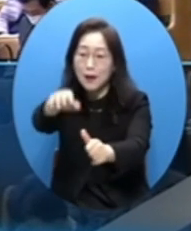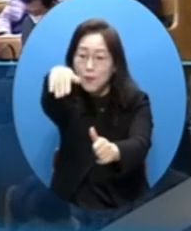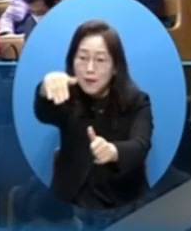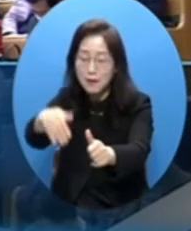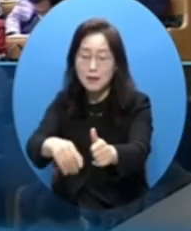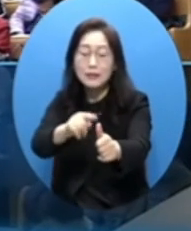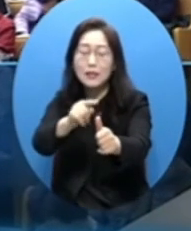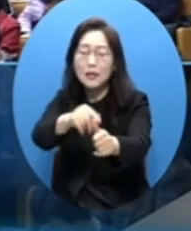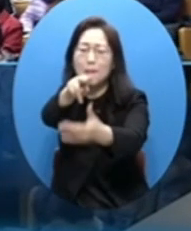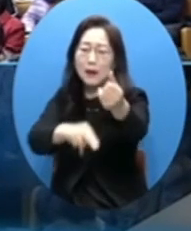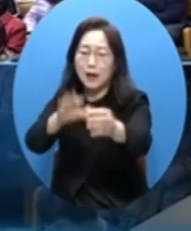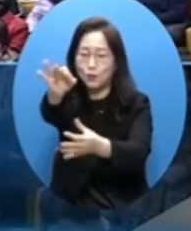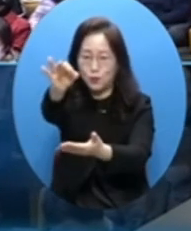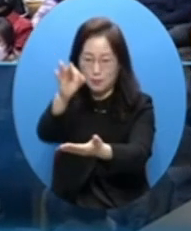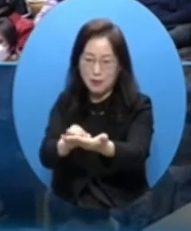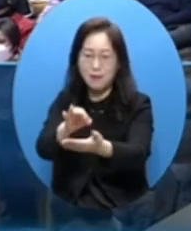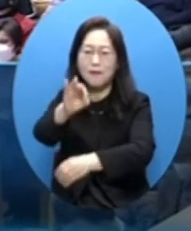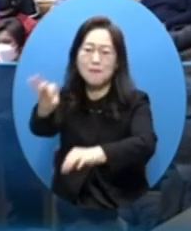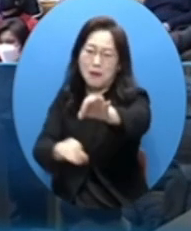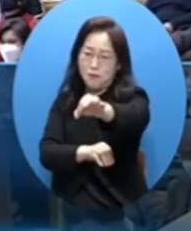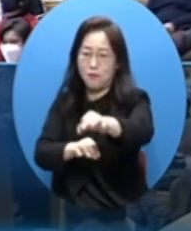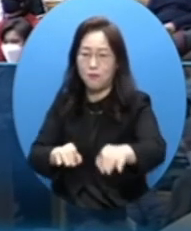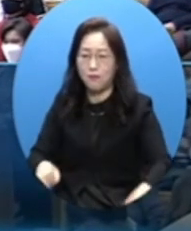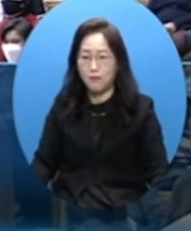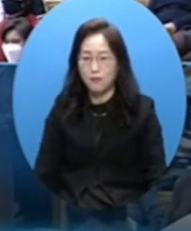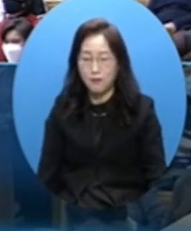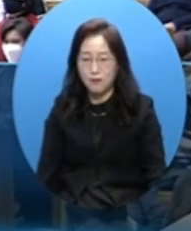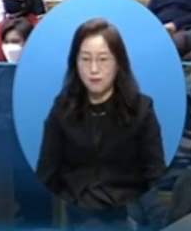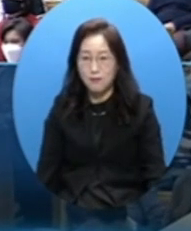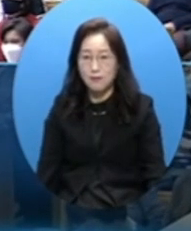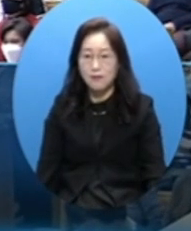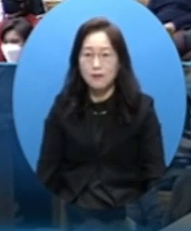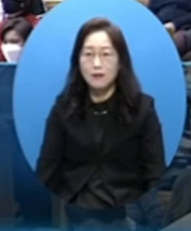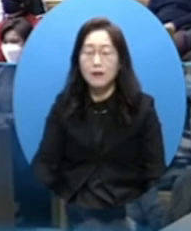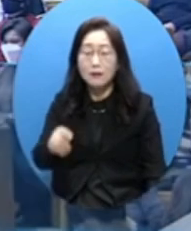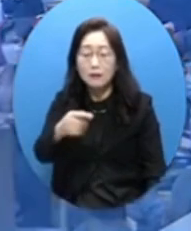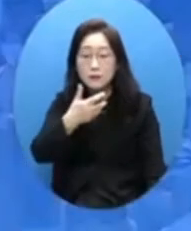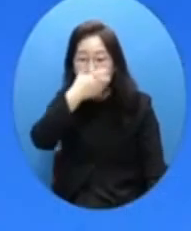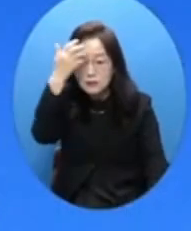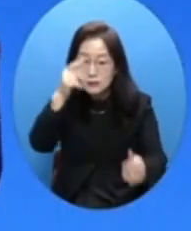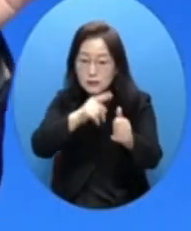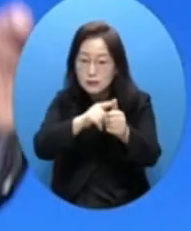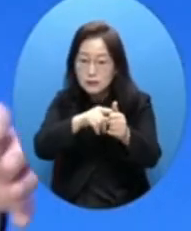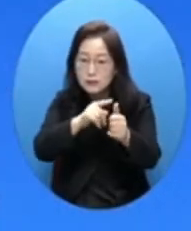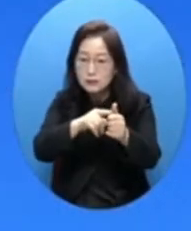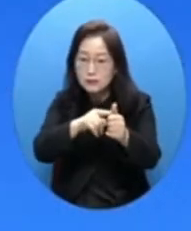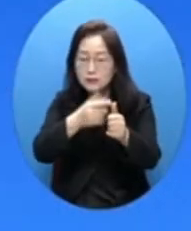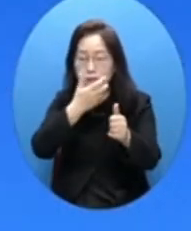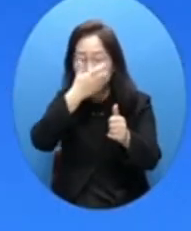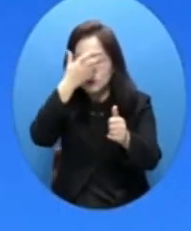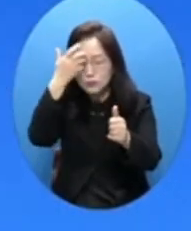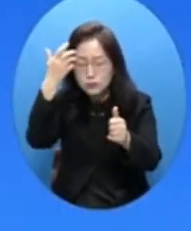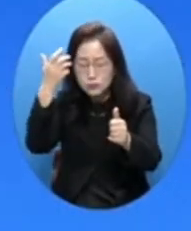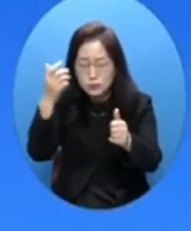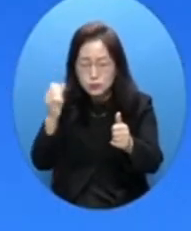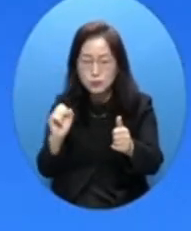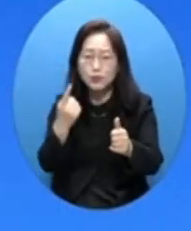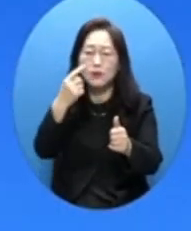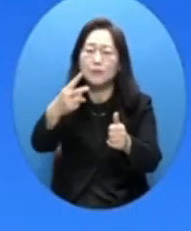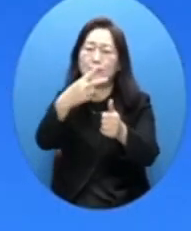사람들에게 팔매 그 장인들의 요셉을 데리고 애굽으로 갔더라 요셉은 그가 꾼 꿈으로 말미암아 형들의 미움을 받아서